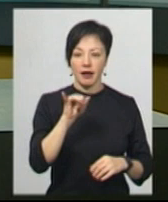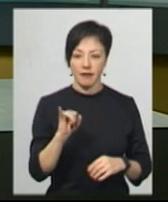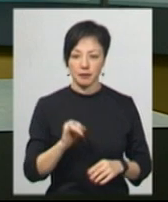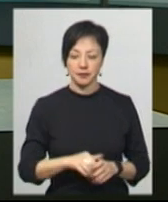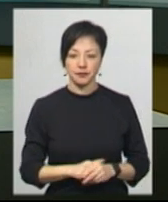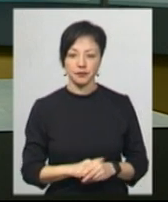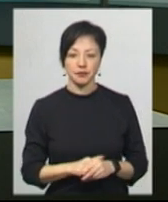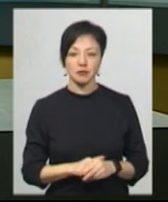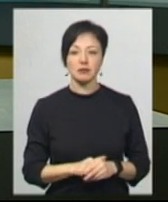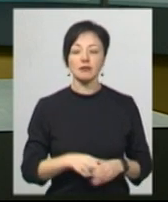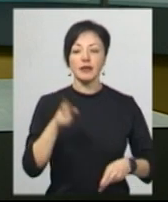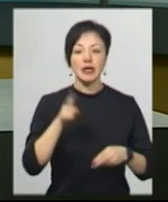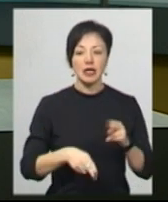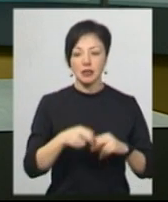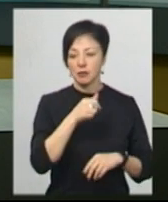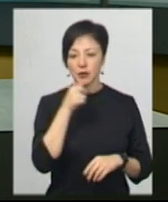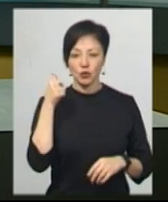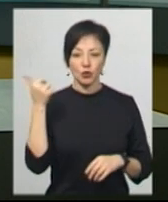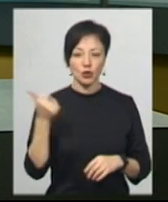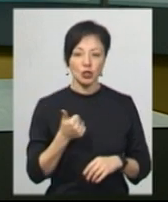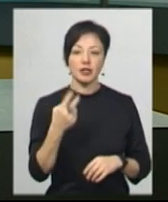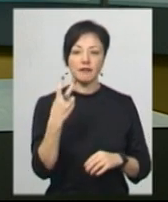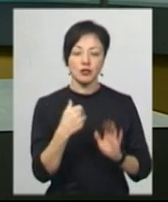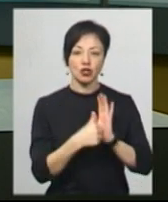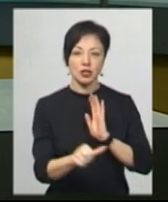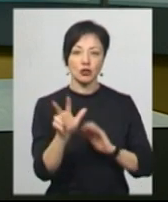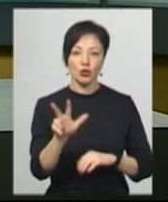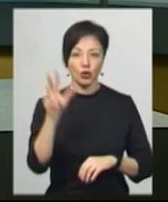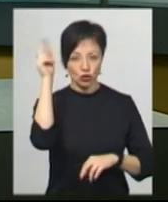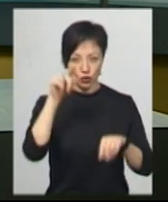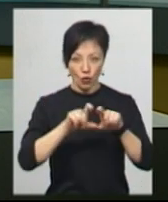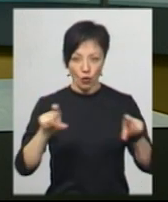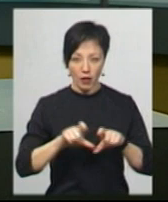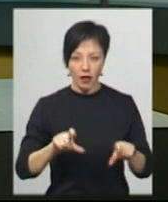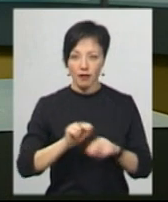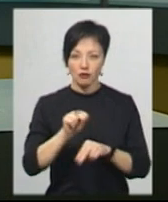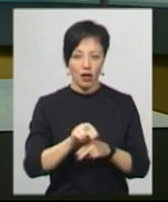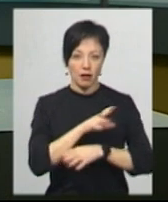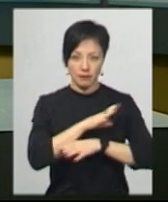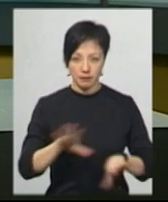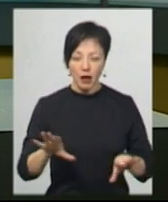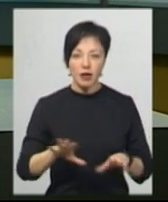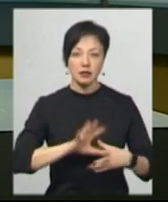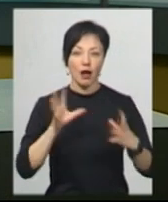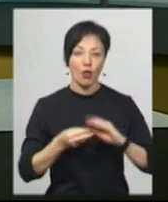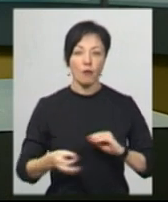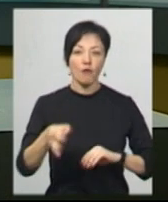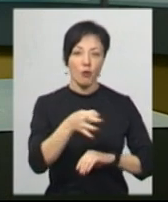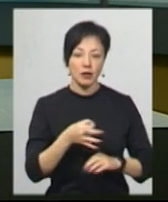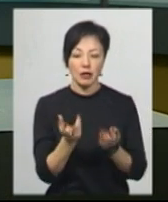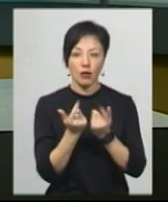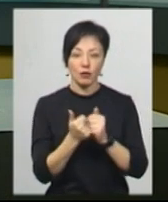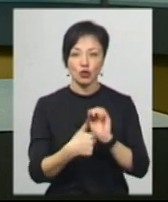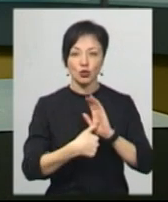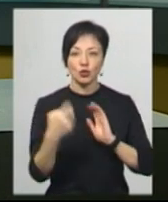вірусну інфекцію. На кінець минулого тижня у 263 школах навчання не відбувалося. Загалом на Хмельниччині